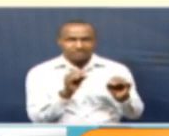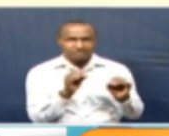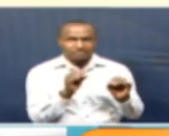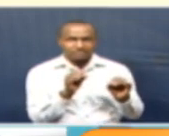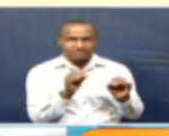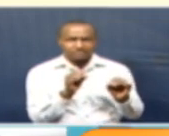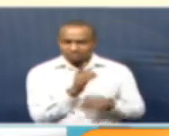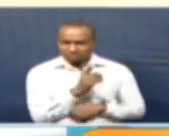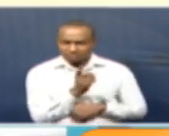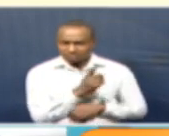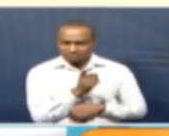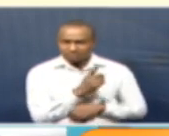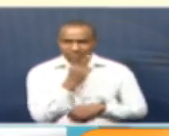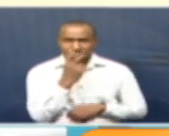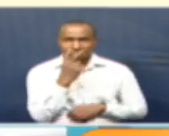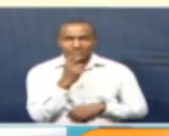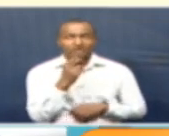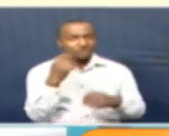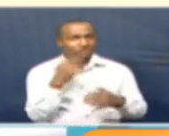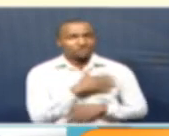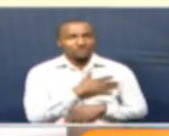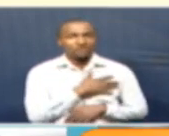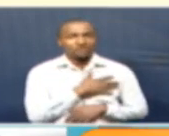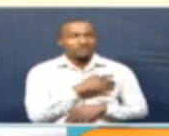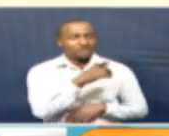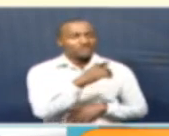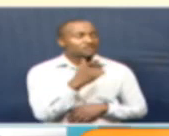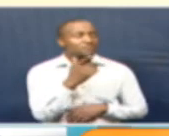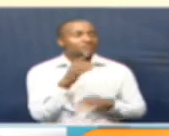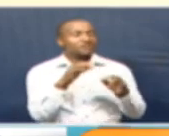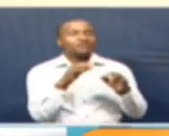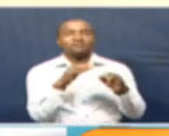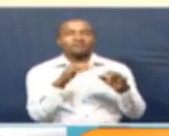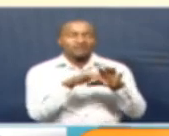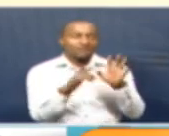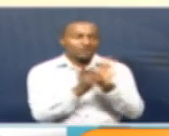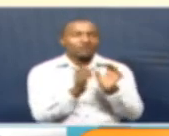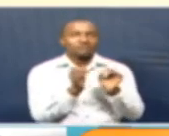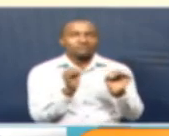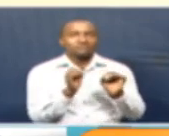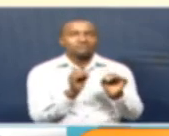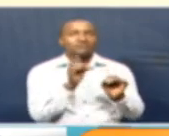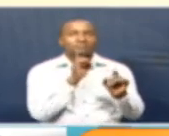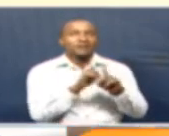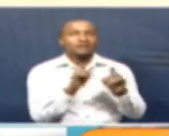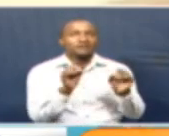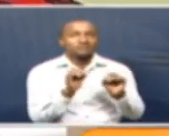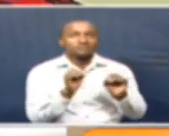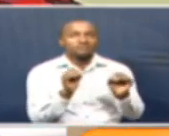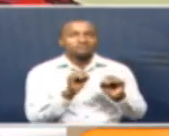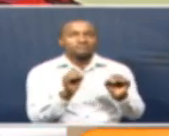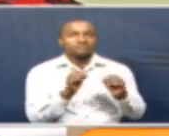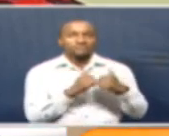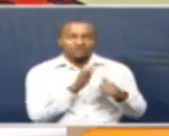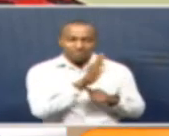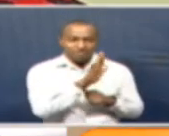ah, utakuja ambaye bana huyu sio shemeji ya huyu, na huyu sio ndugu yake, huyu ni mpenzi